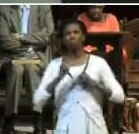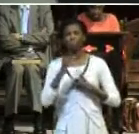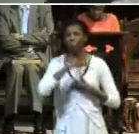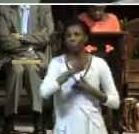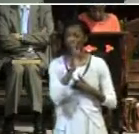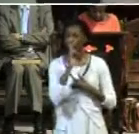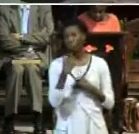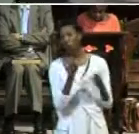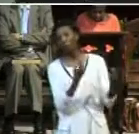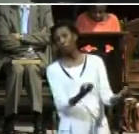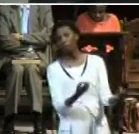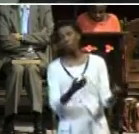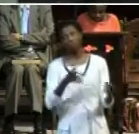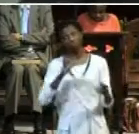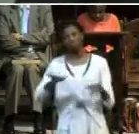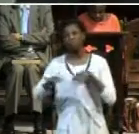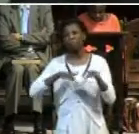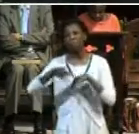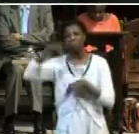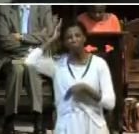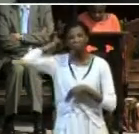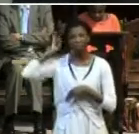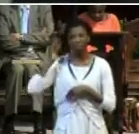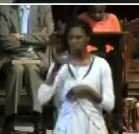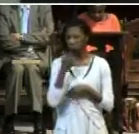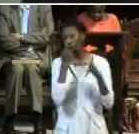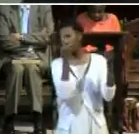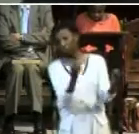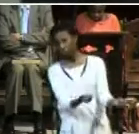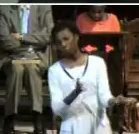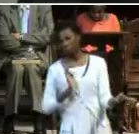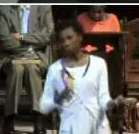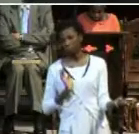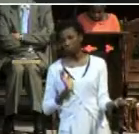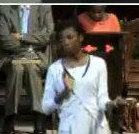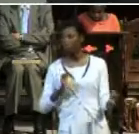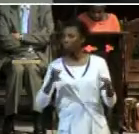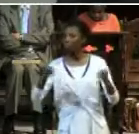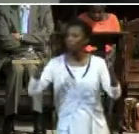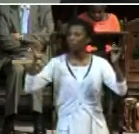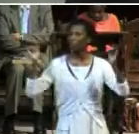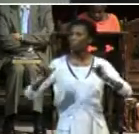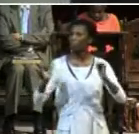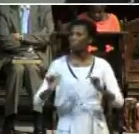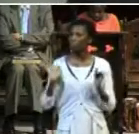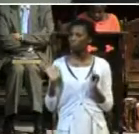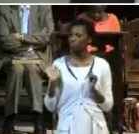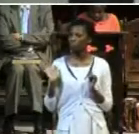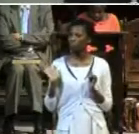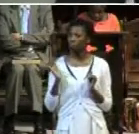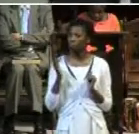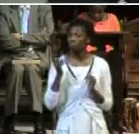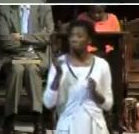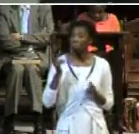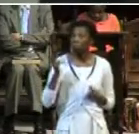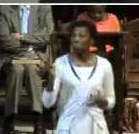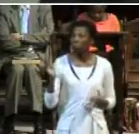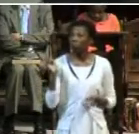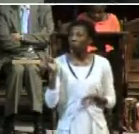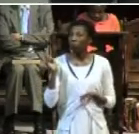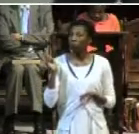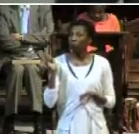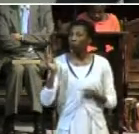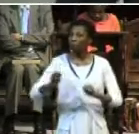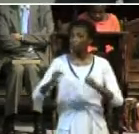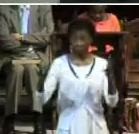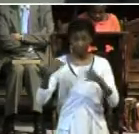hein, un peu à la méthode romaine, vous connaissez, donc il va être allongé. C'est un moment de fête. Il n'est pas impossible de s'inviter à ce type de repas.